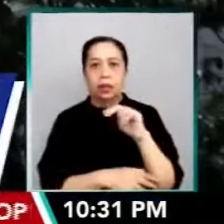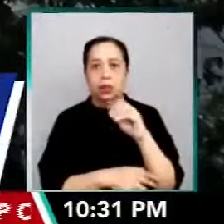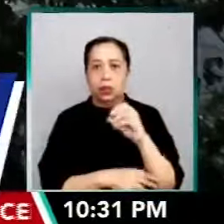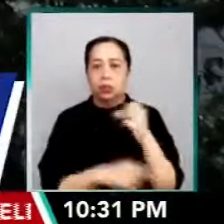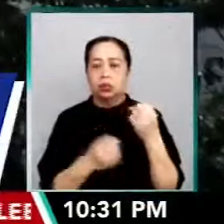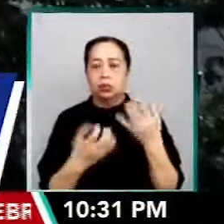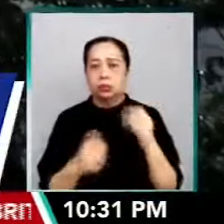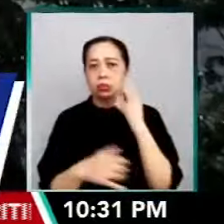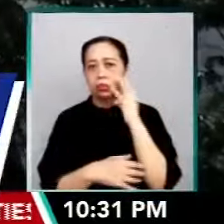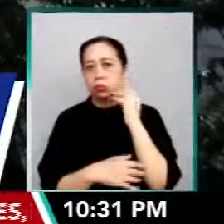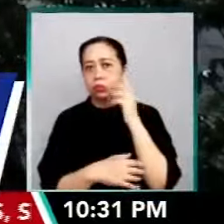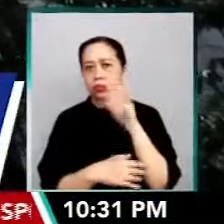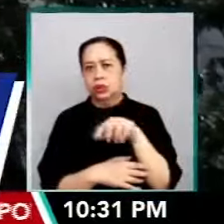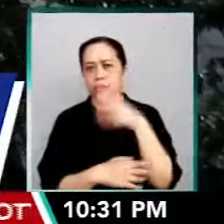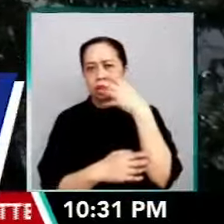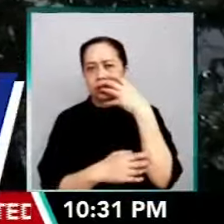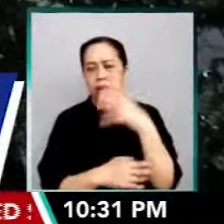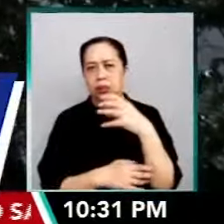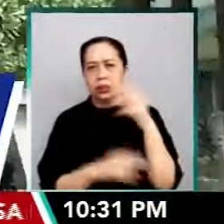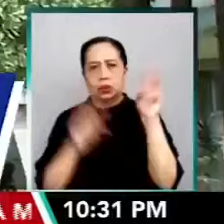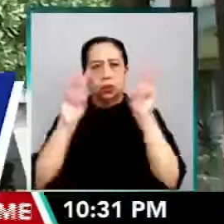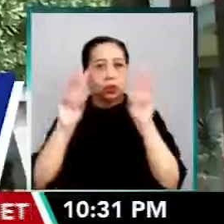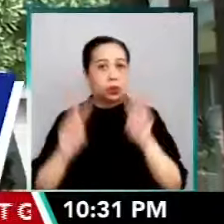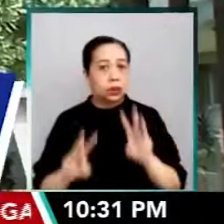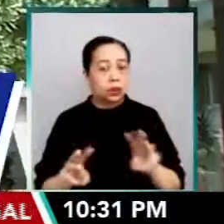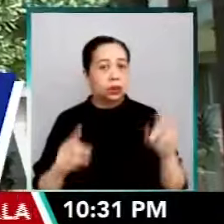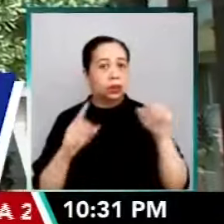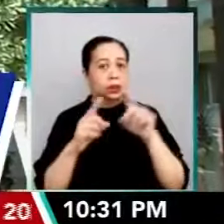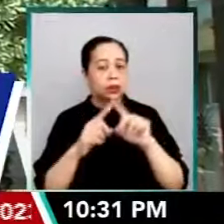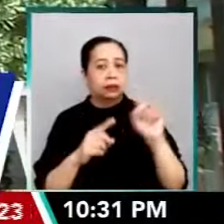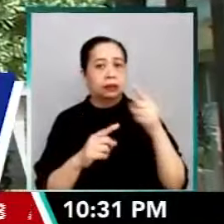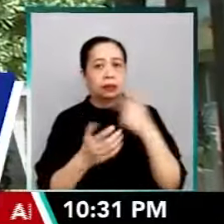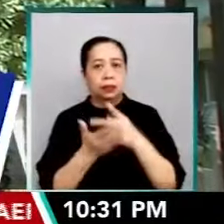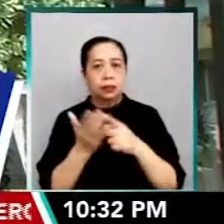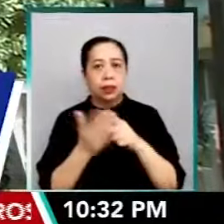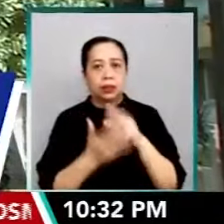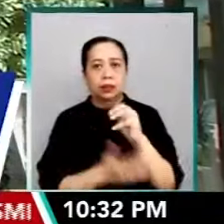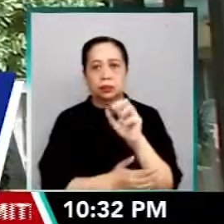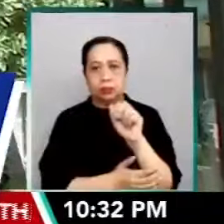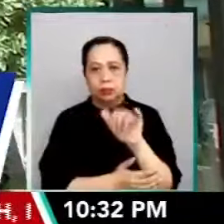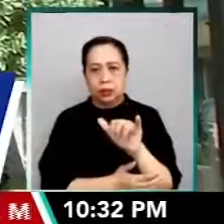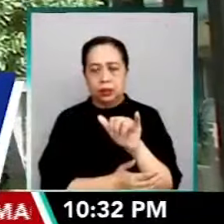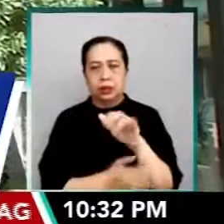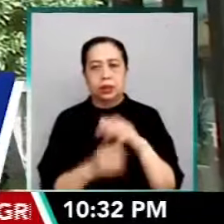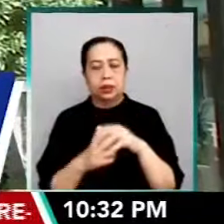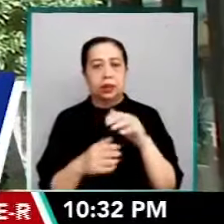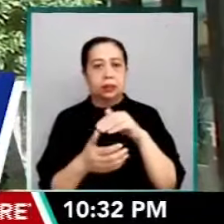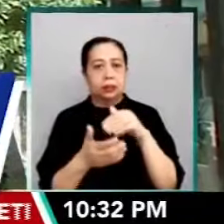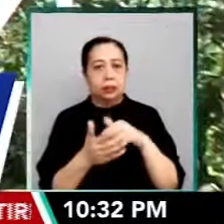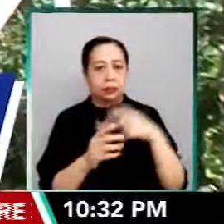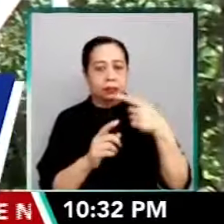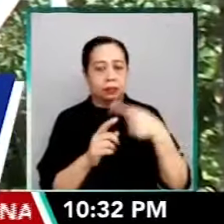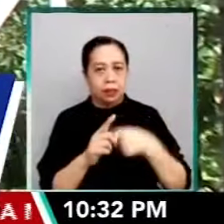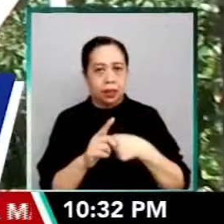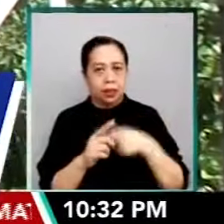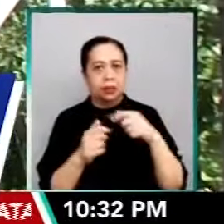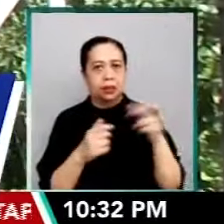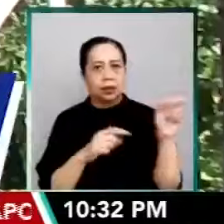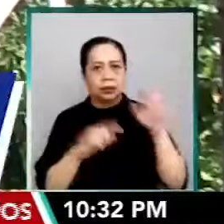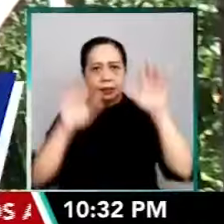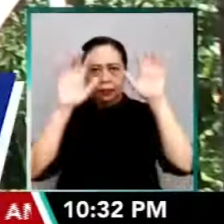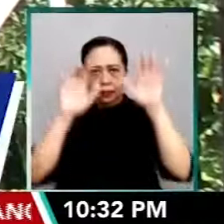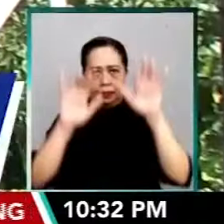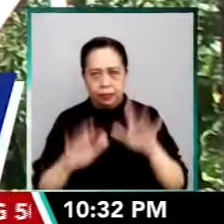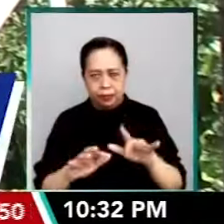na ang mainit na panahon hanggang unang bahagi ng Mayo. Sa kalagitnaan ng buwan, darating ang tag-ulan na